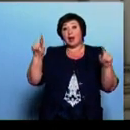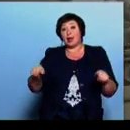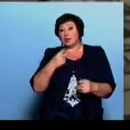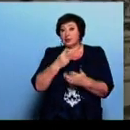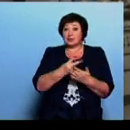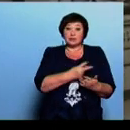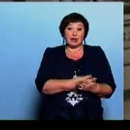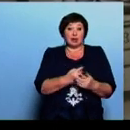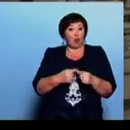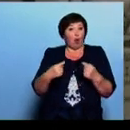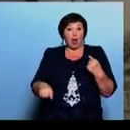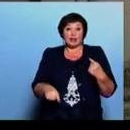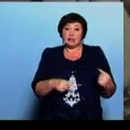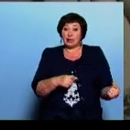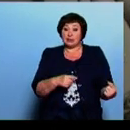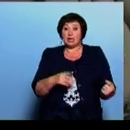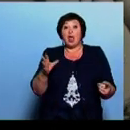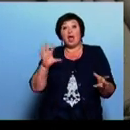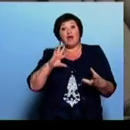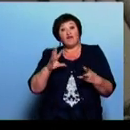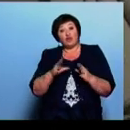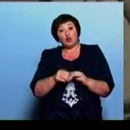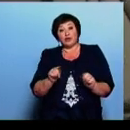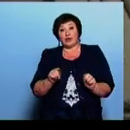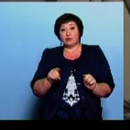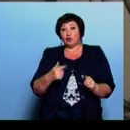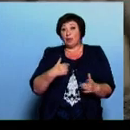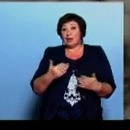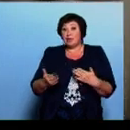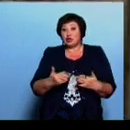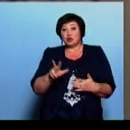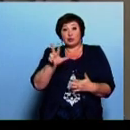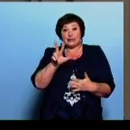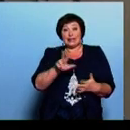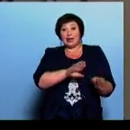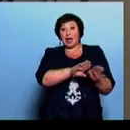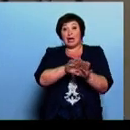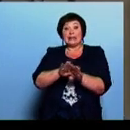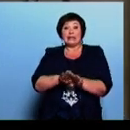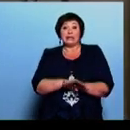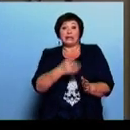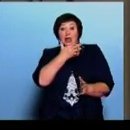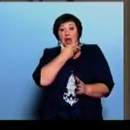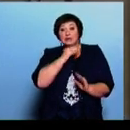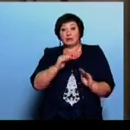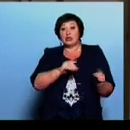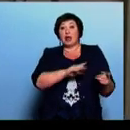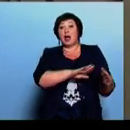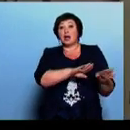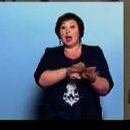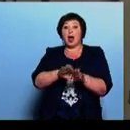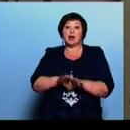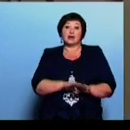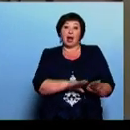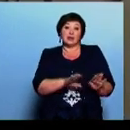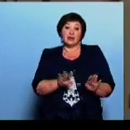по отдельности. Вот. И в то же время, чтобы они между собой три, как триптих, как единое изображение, гармонировали. И